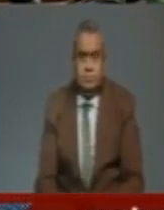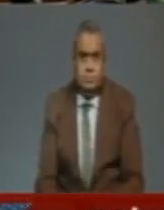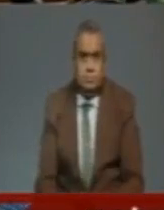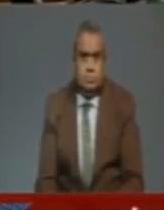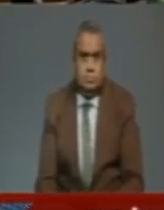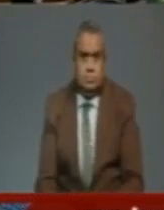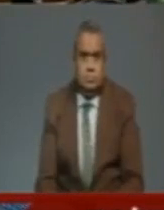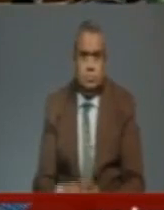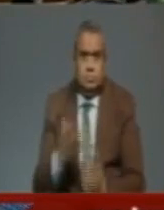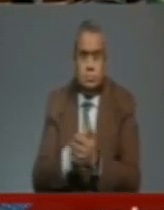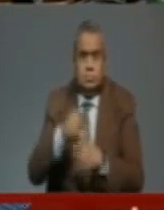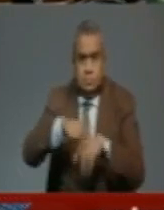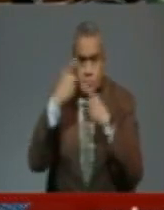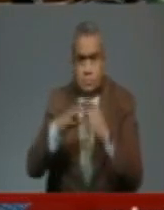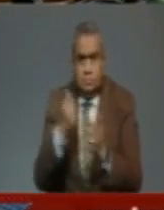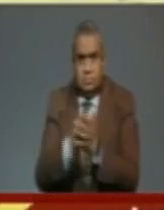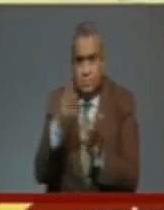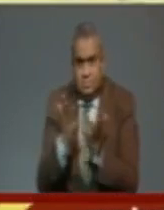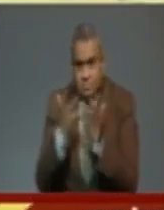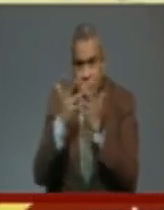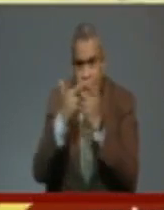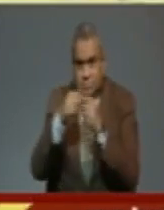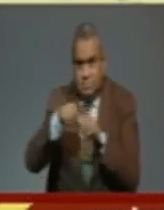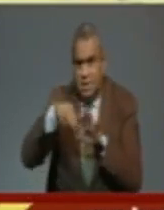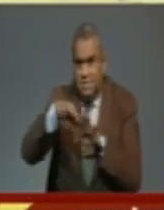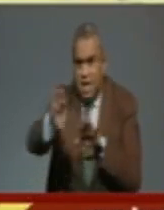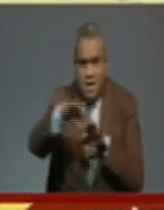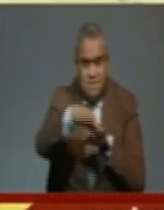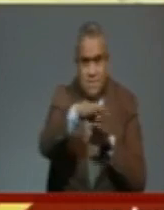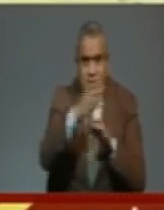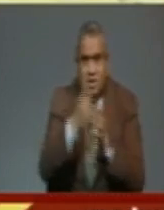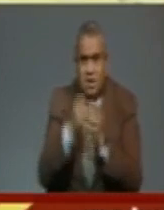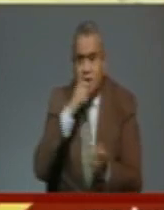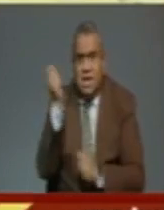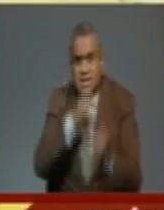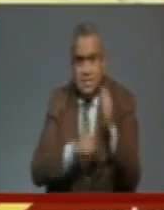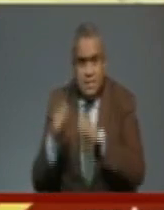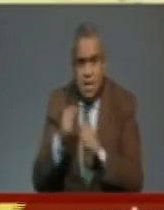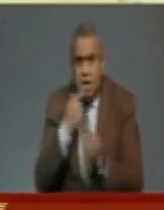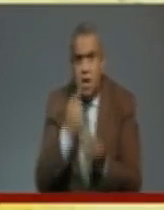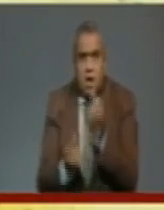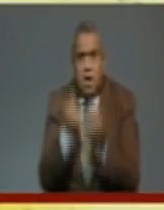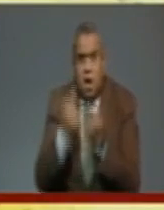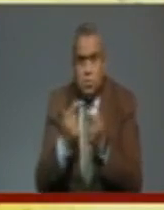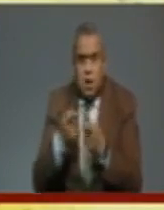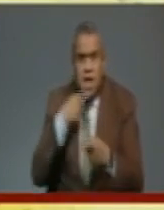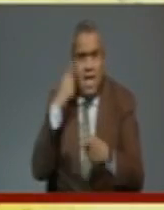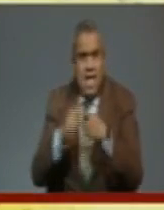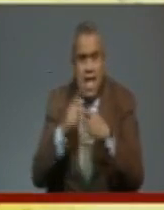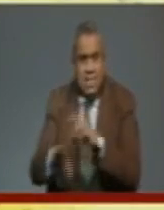تنموية متكاملة بتربط بين مناطق الإنتاج سواء صناعي أو زراعي أو تعديني أو خدمي،